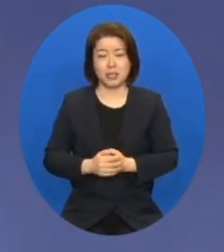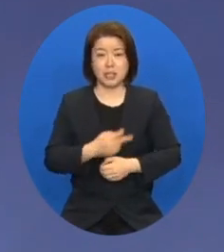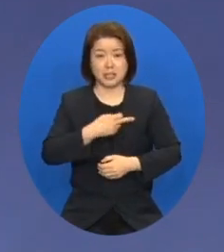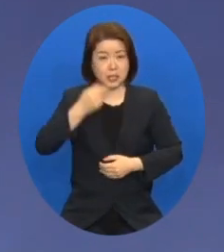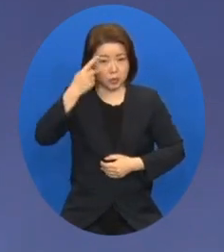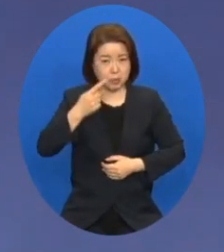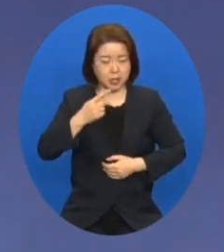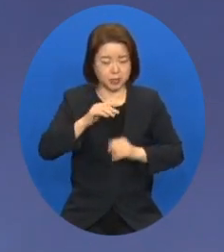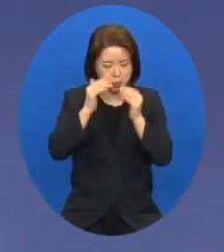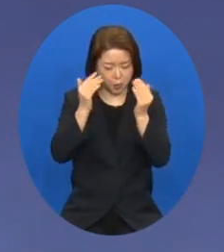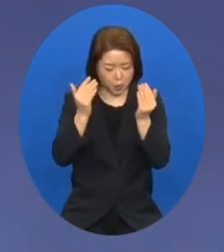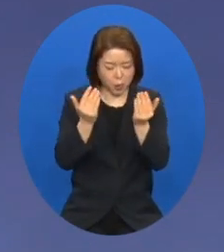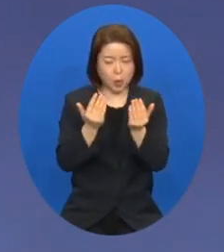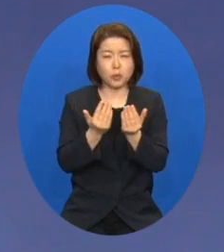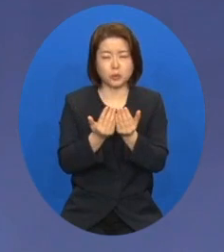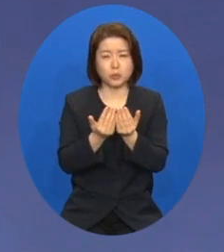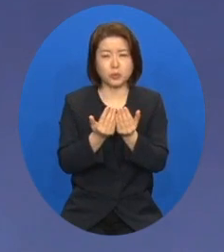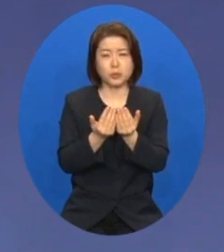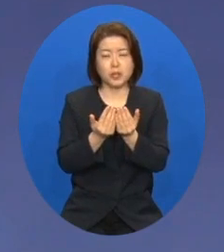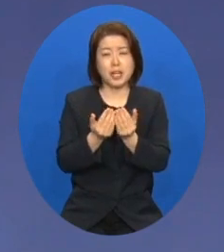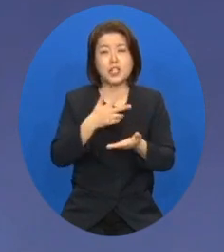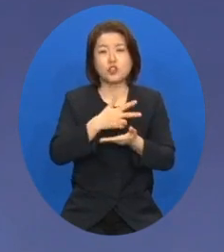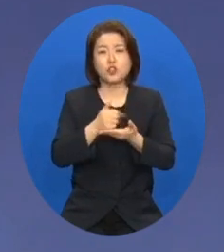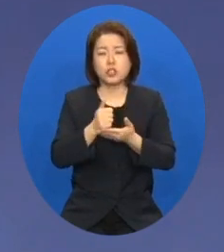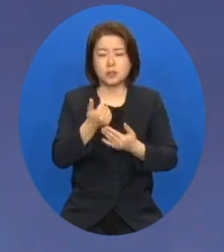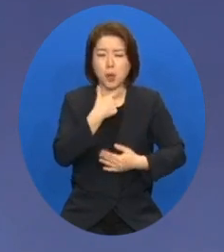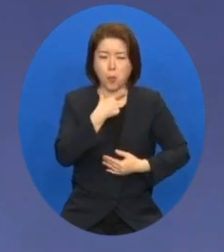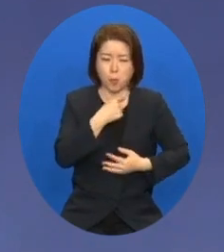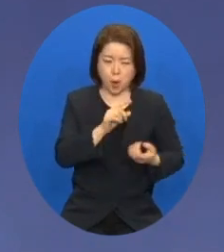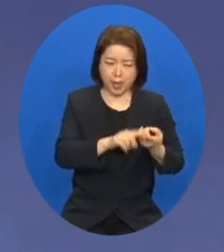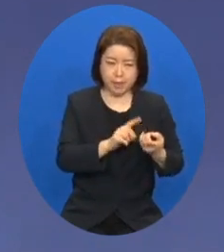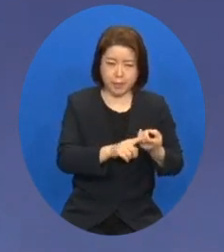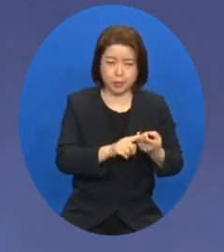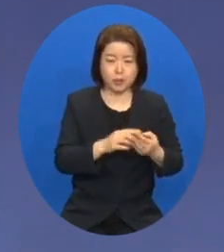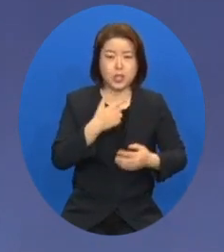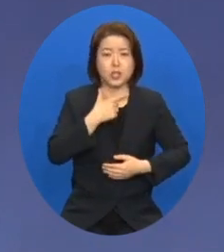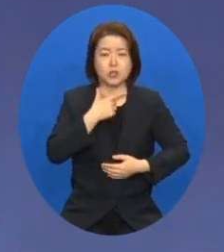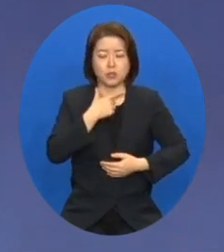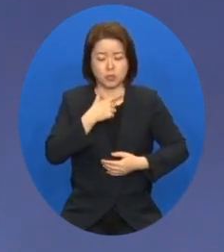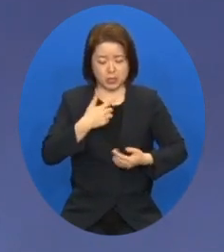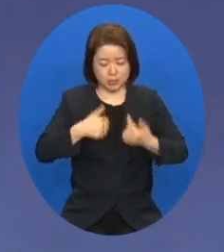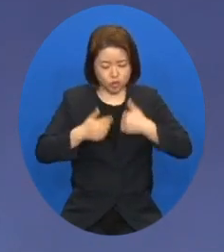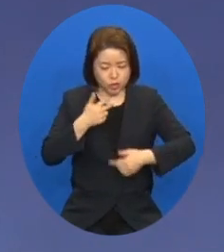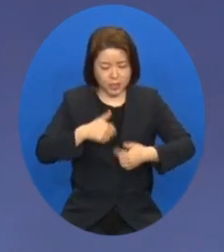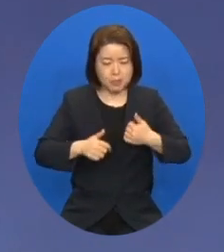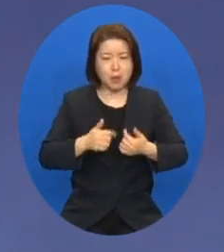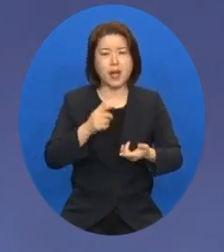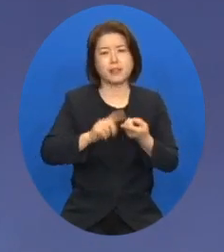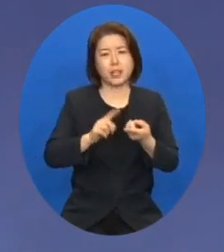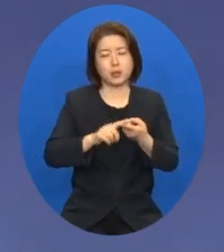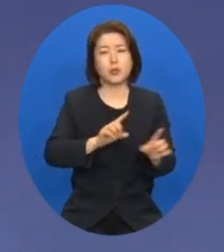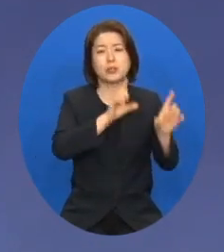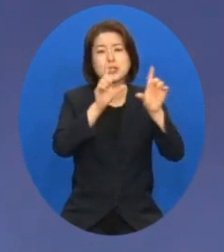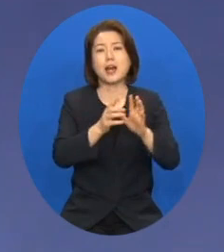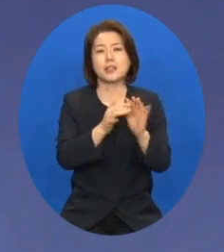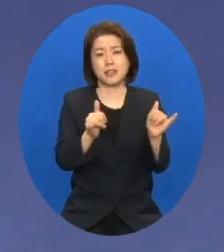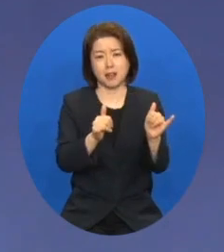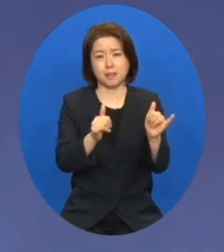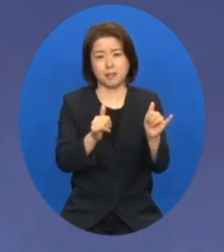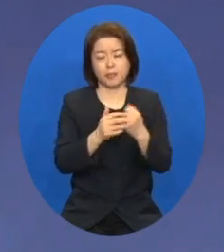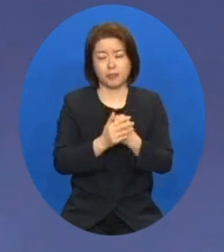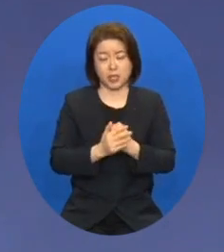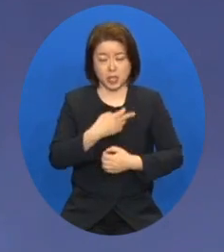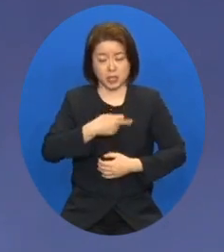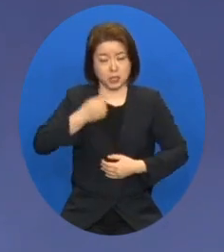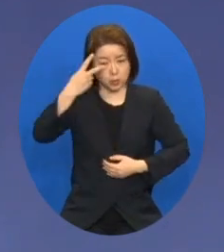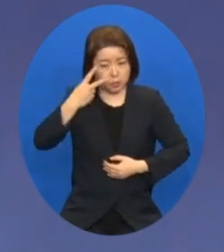바울은 전적으로 주님이 원하시는 대로 주님의 기뻐하시는 대로 사는 사람입니다 사도 바울이